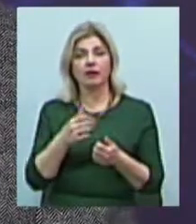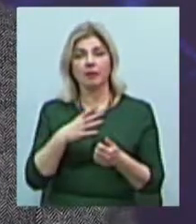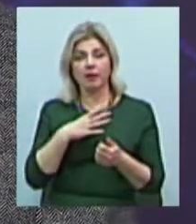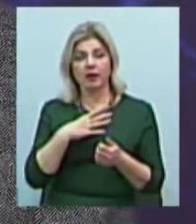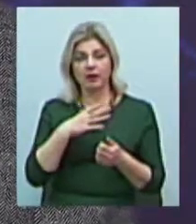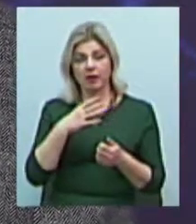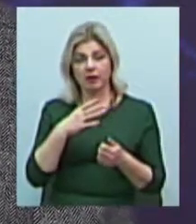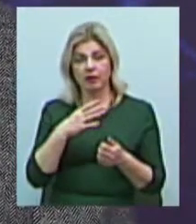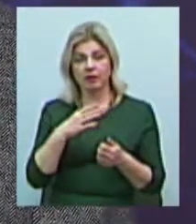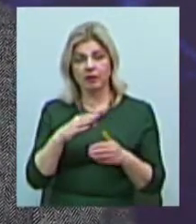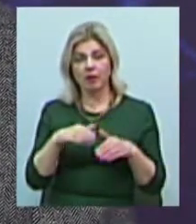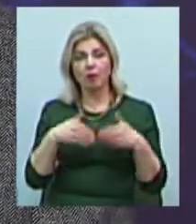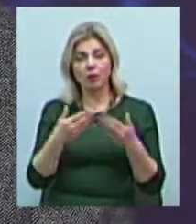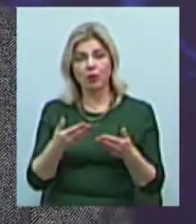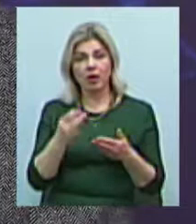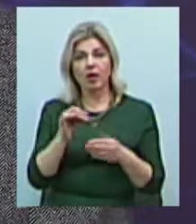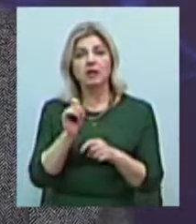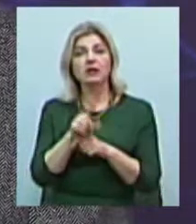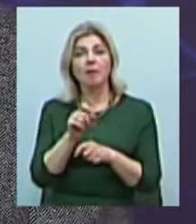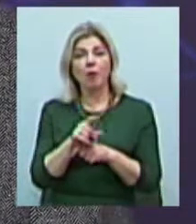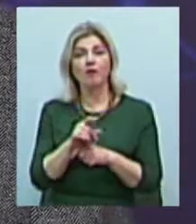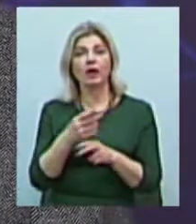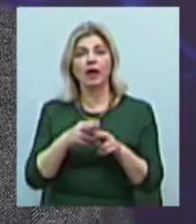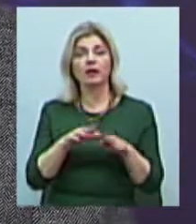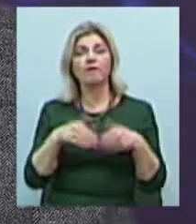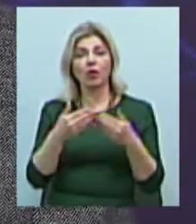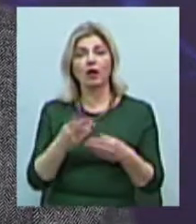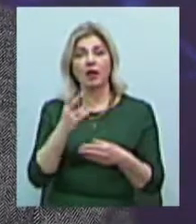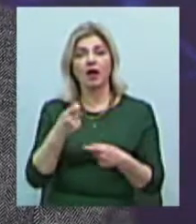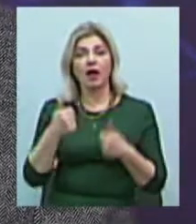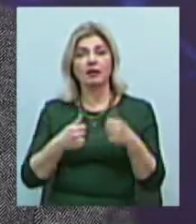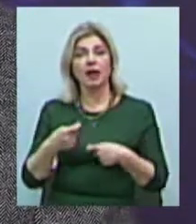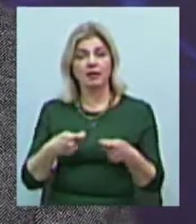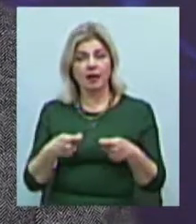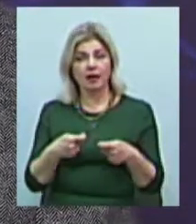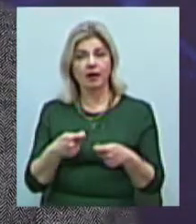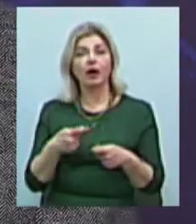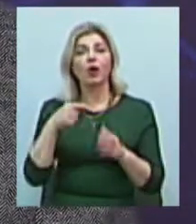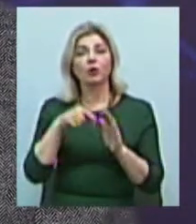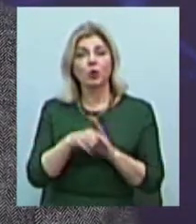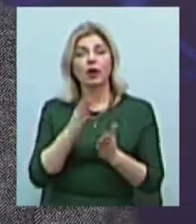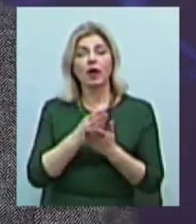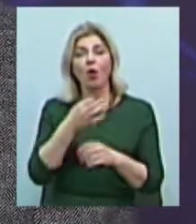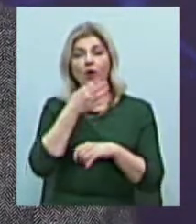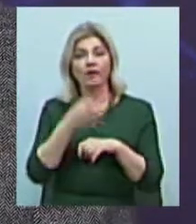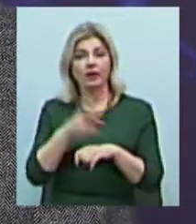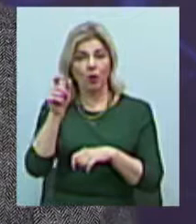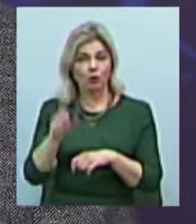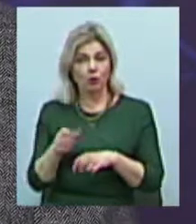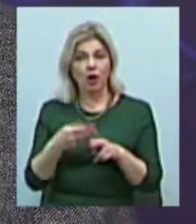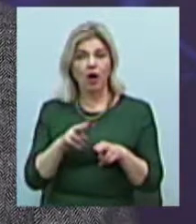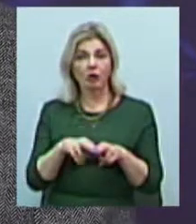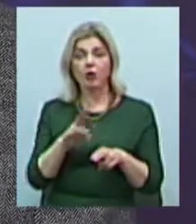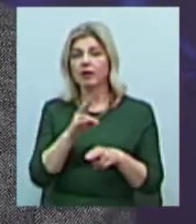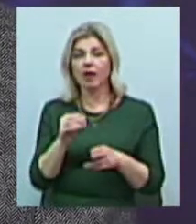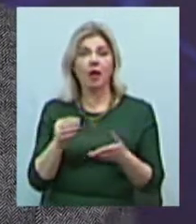виносив на замовлення проєктної документації виносилось на тендер. Хтось є відповідальна та особа, яка не